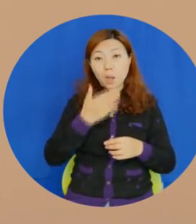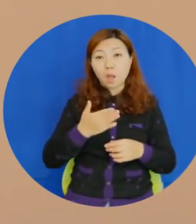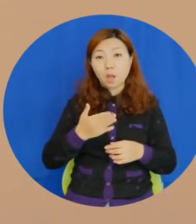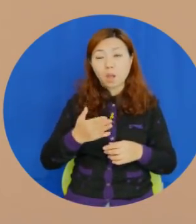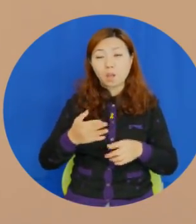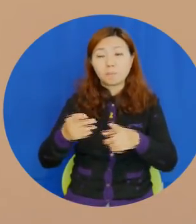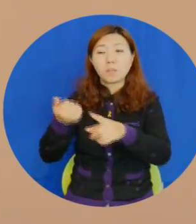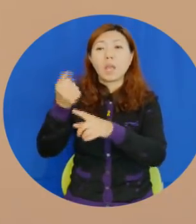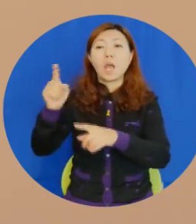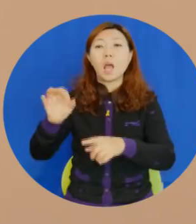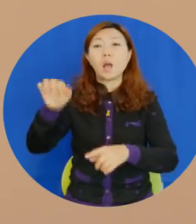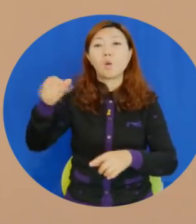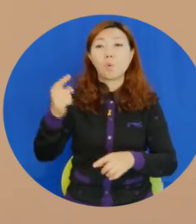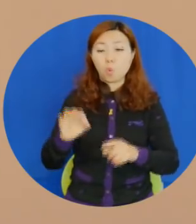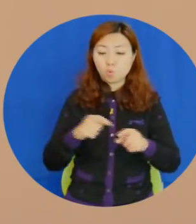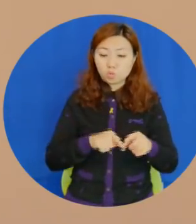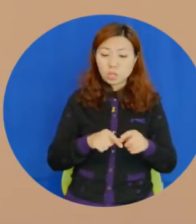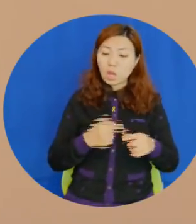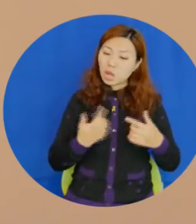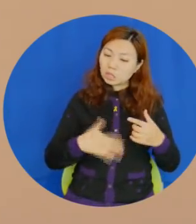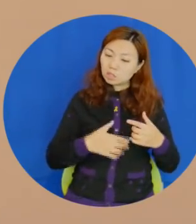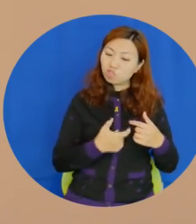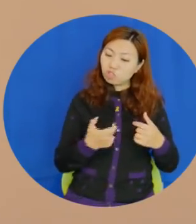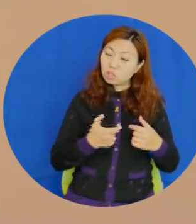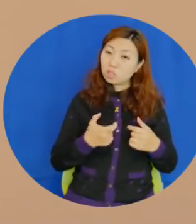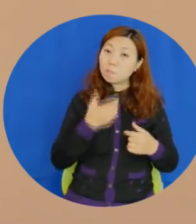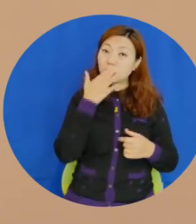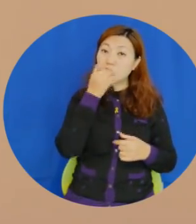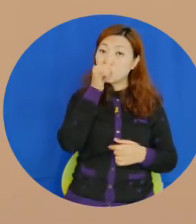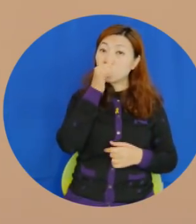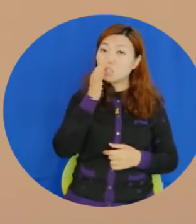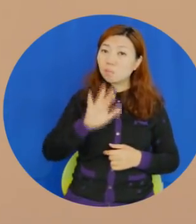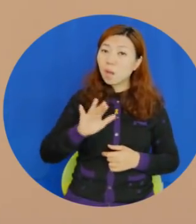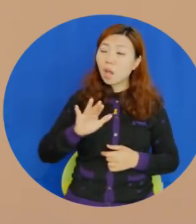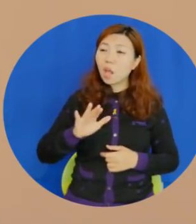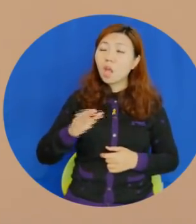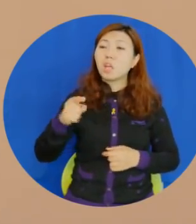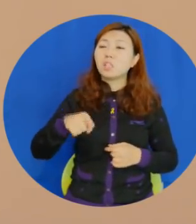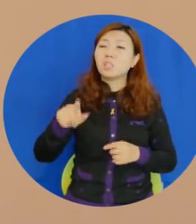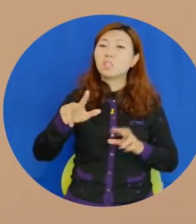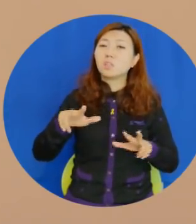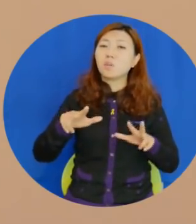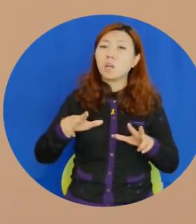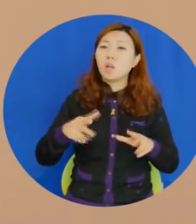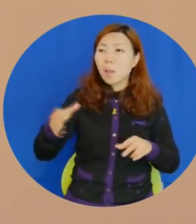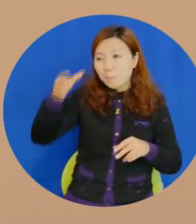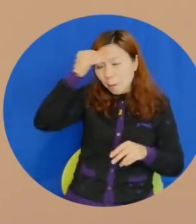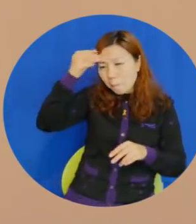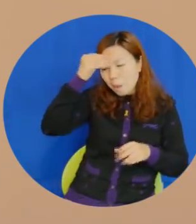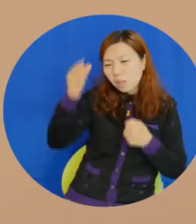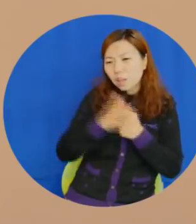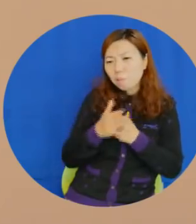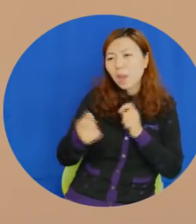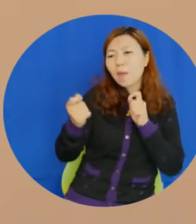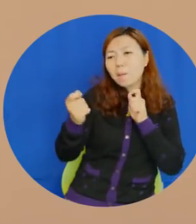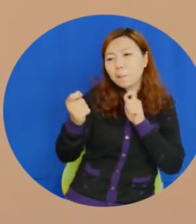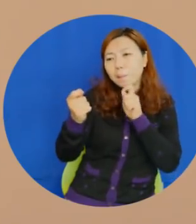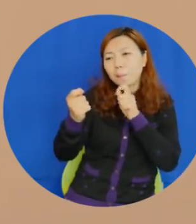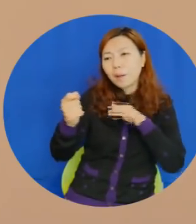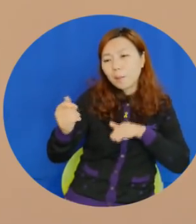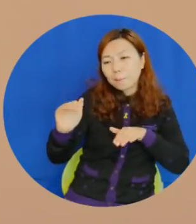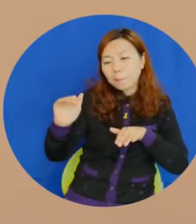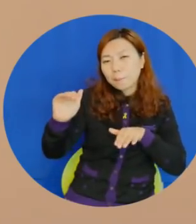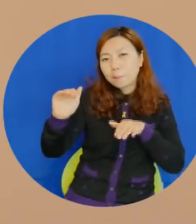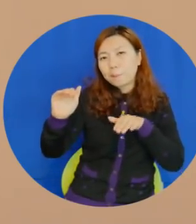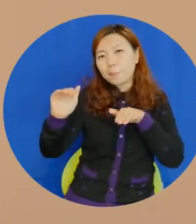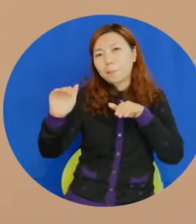있고 항공 우주 같은 거는 아직 60 이렇게 떨어진 것도 있지만 평균적으로 이 정도 와서 거의 근접했다 이런